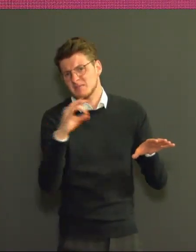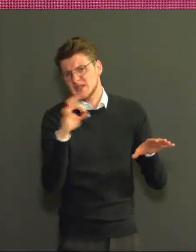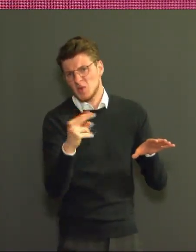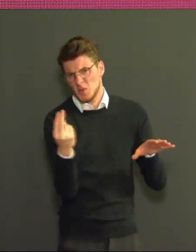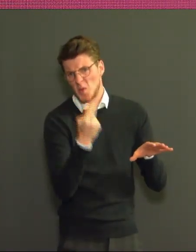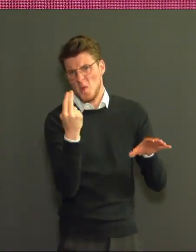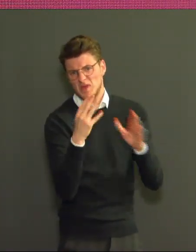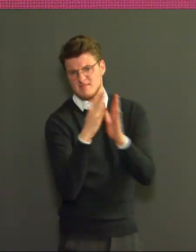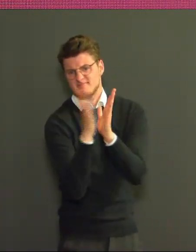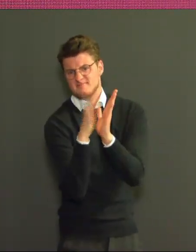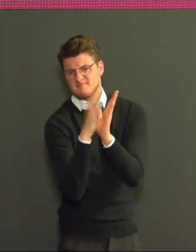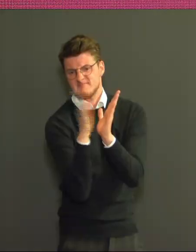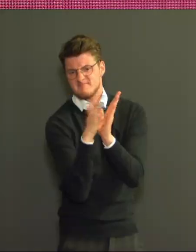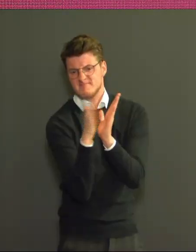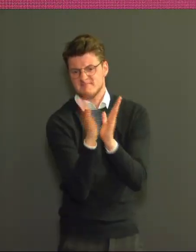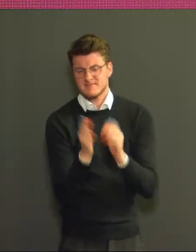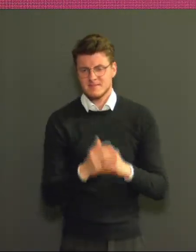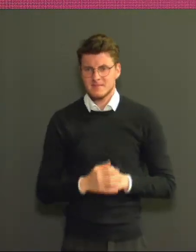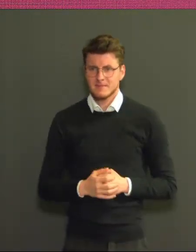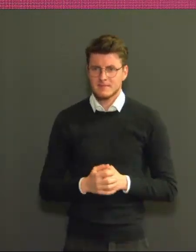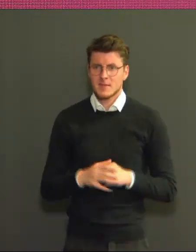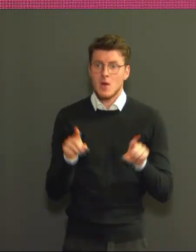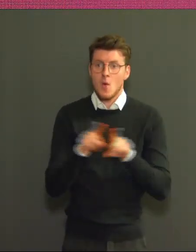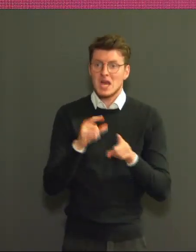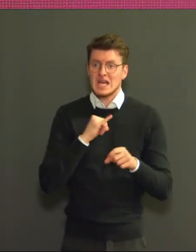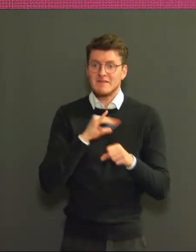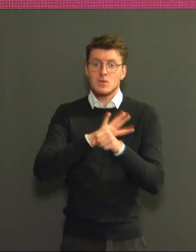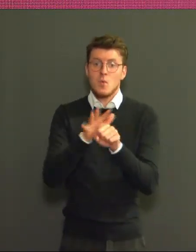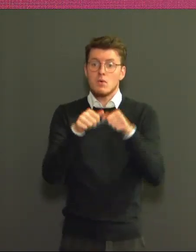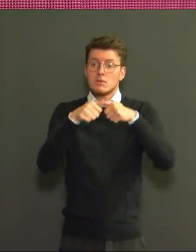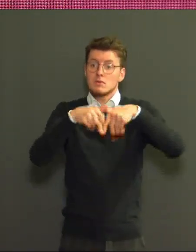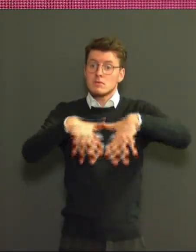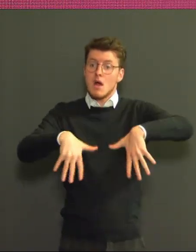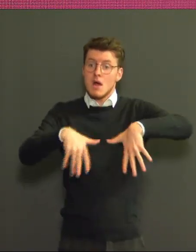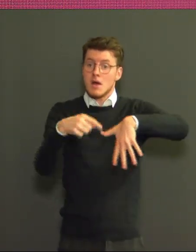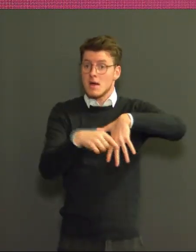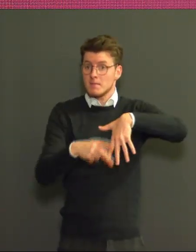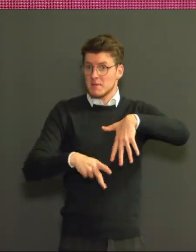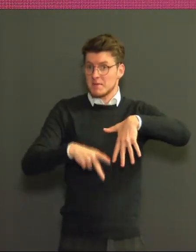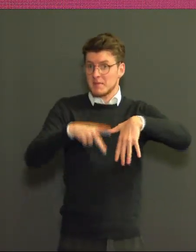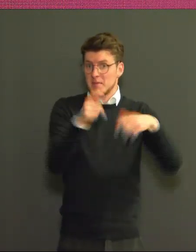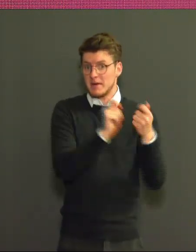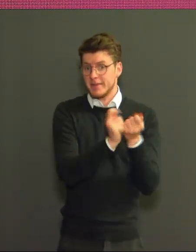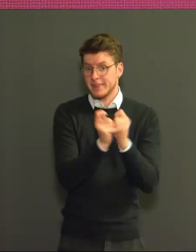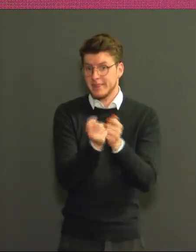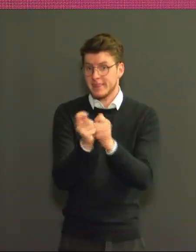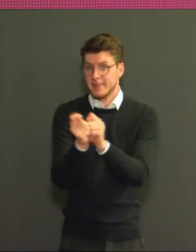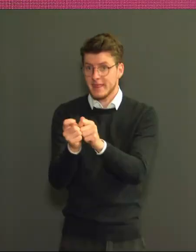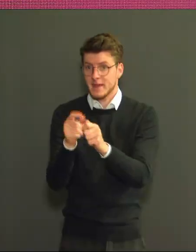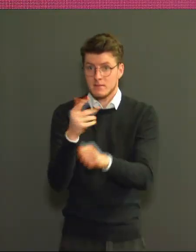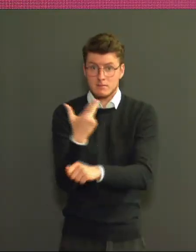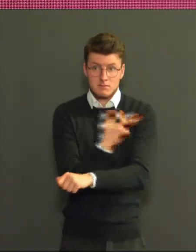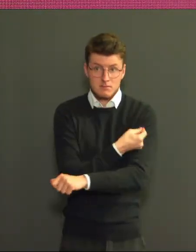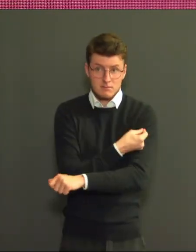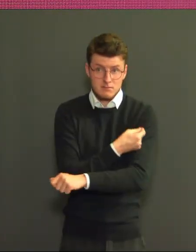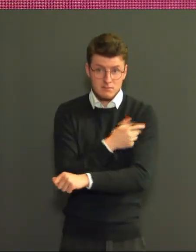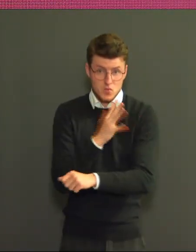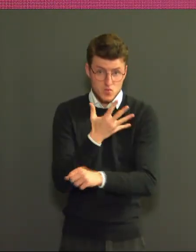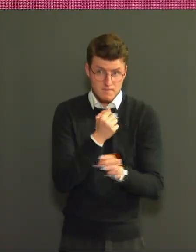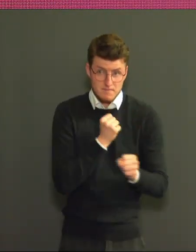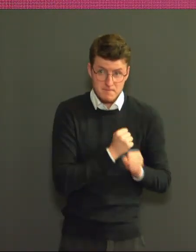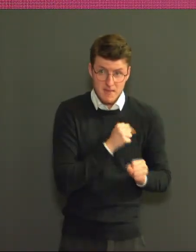Daarbij komt ook nog dat sommige van die varianten ondertussen wat meer afwijken van de stam die in het vaccin zit. Dat maakt dat het